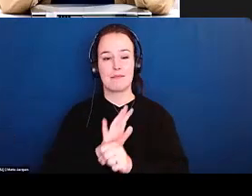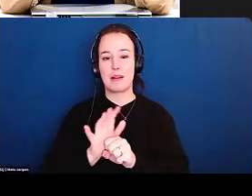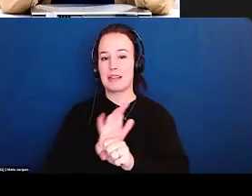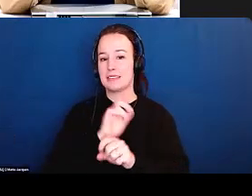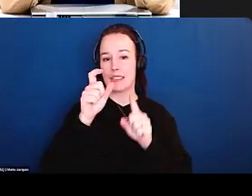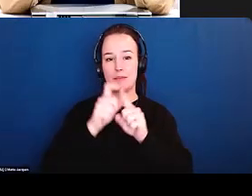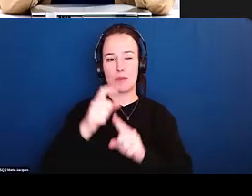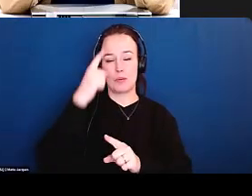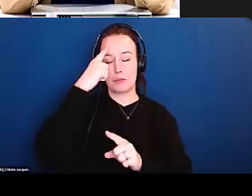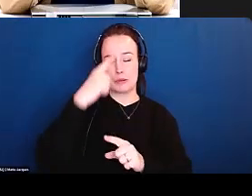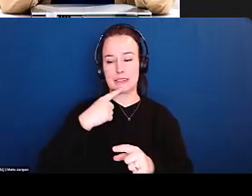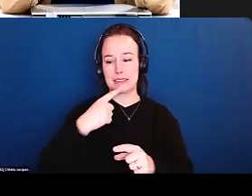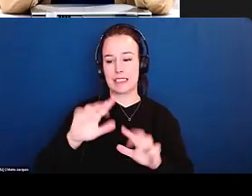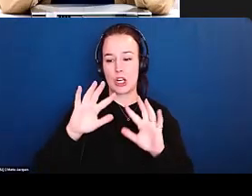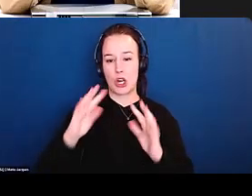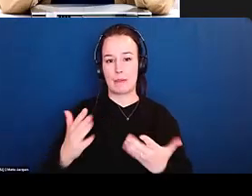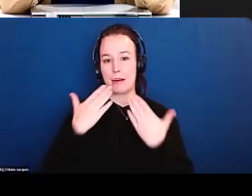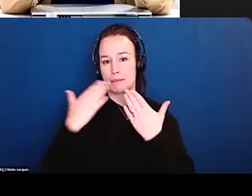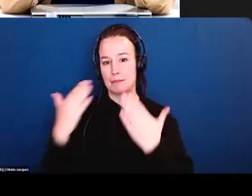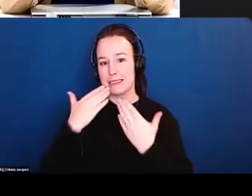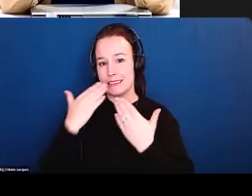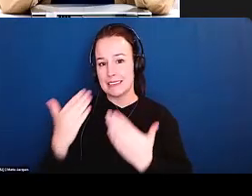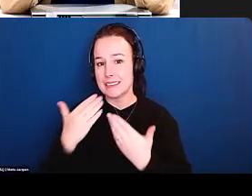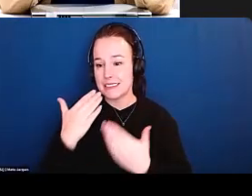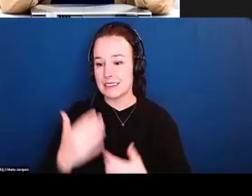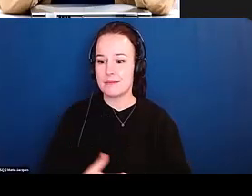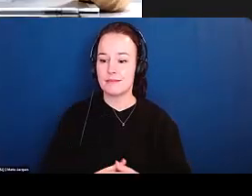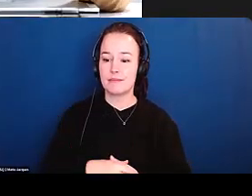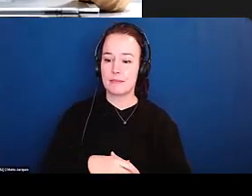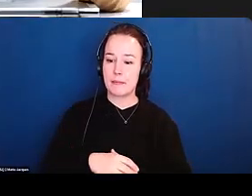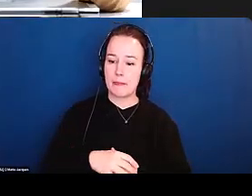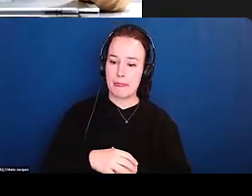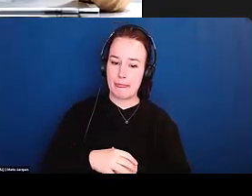les mots pour exprimer ma reconnaissance.